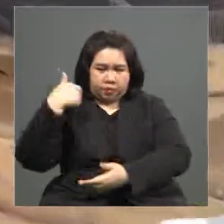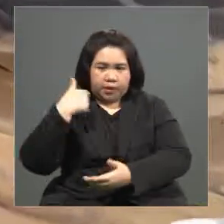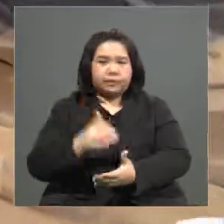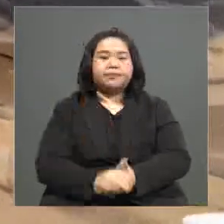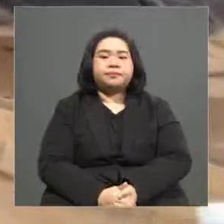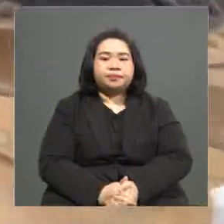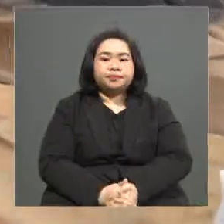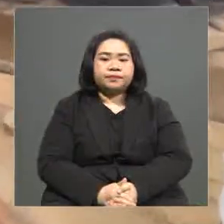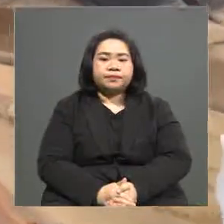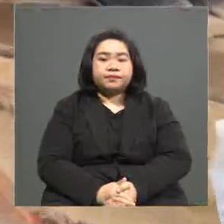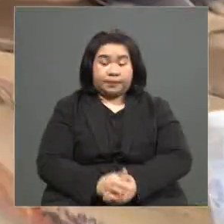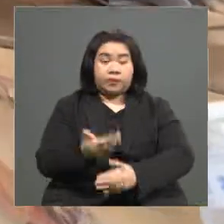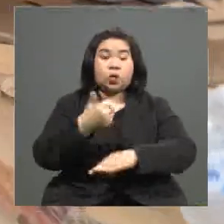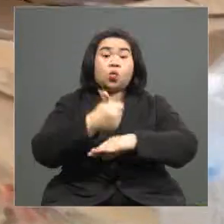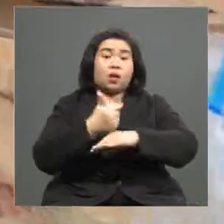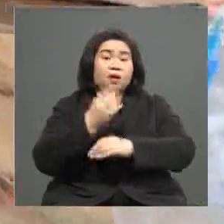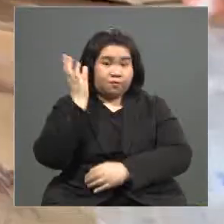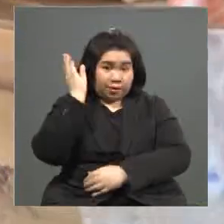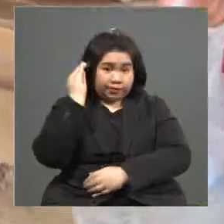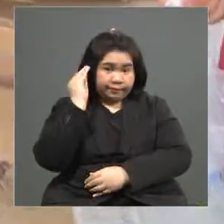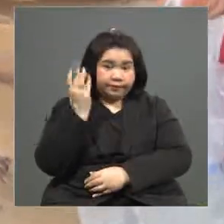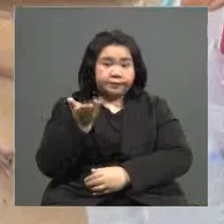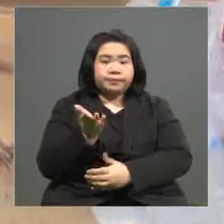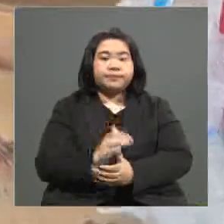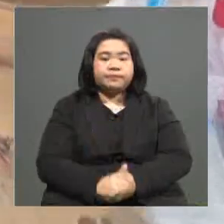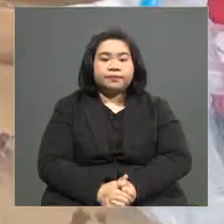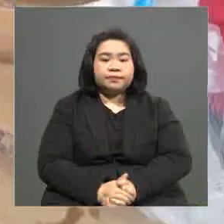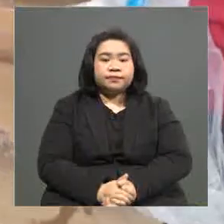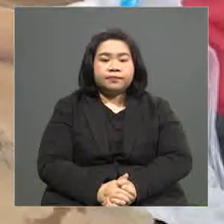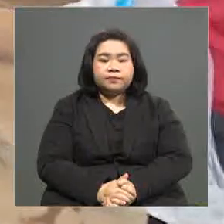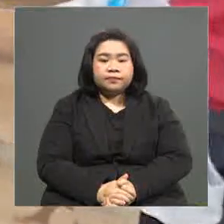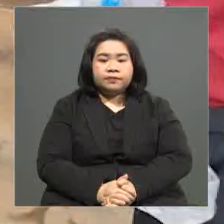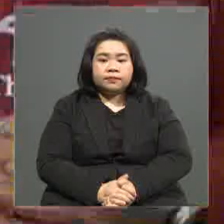ไปฟังเสียงของผู้บังคับการสืบสวนสอบสวนตำรวจภูธรภาค5กันค่ะ